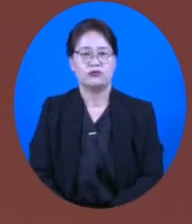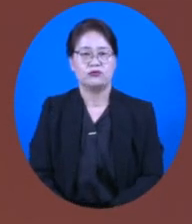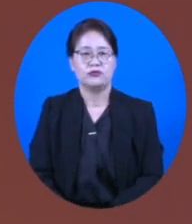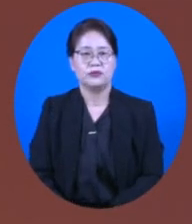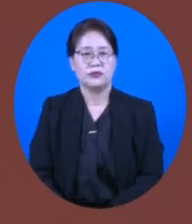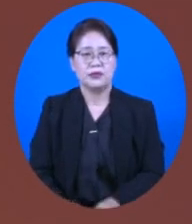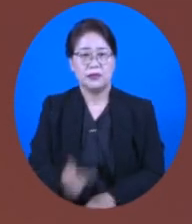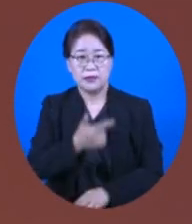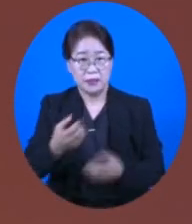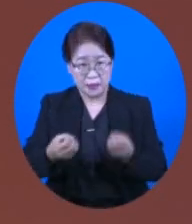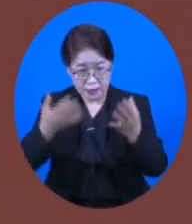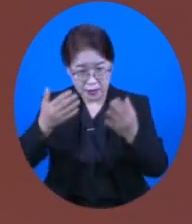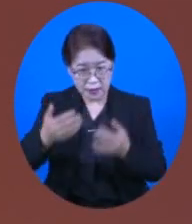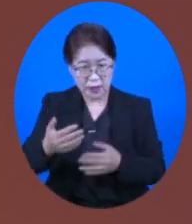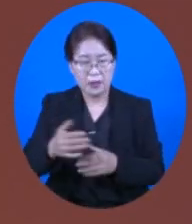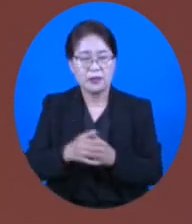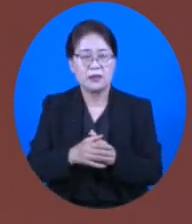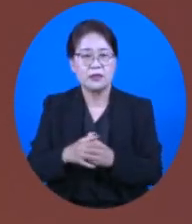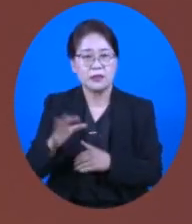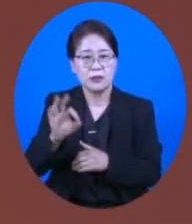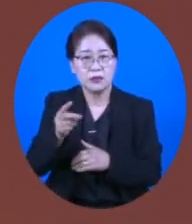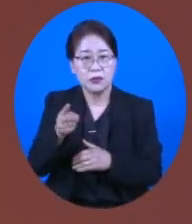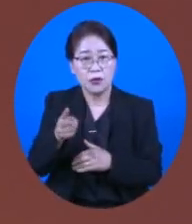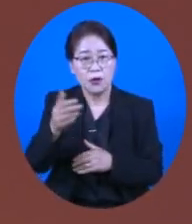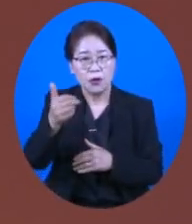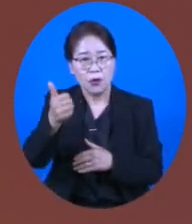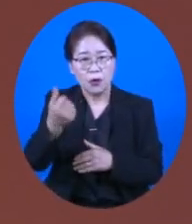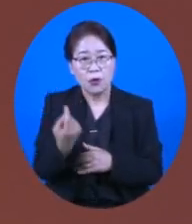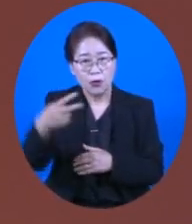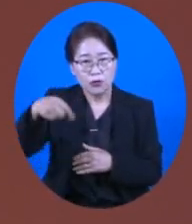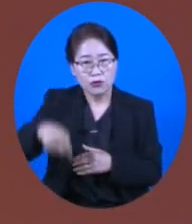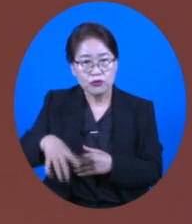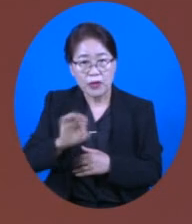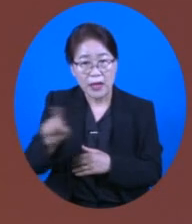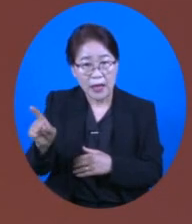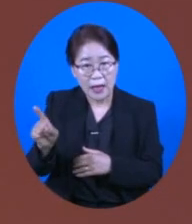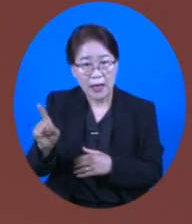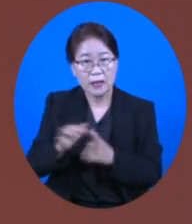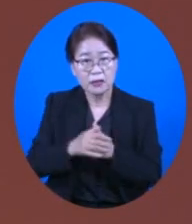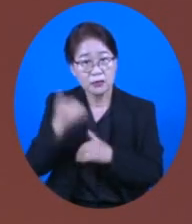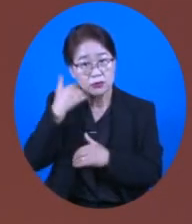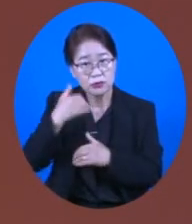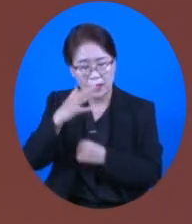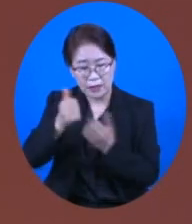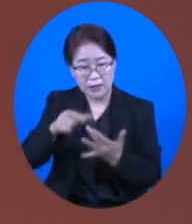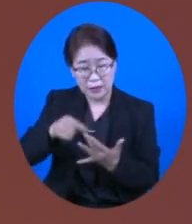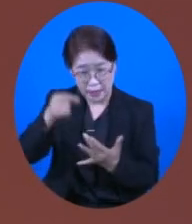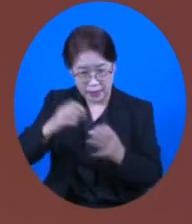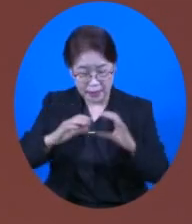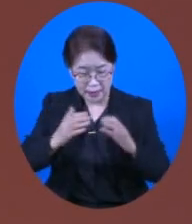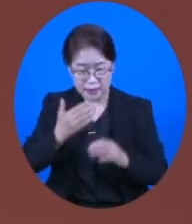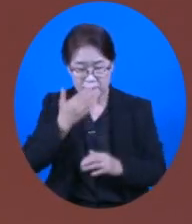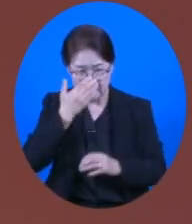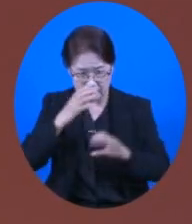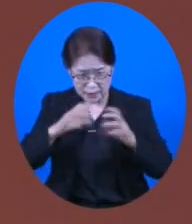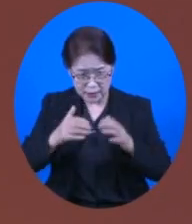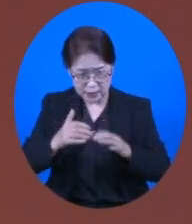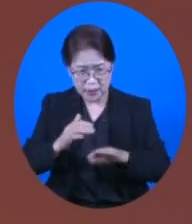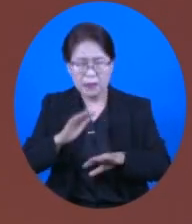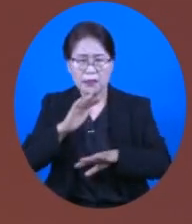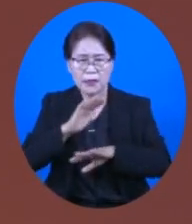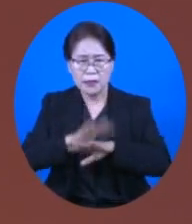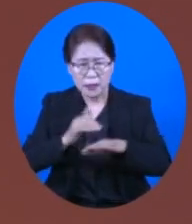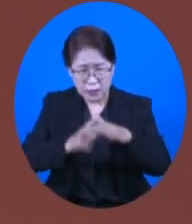이 대제사장 여호수아는요 하나님의 택한 선민 이스라엘 백성을 대표하는